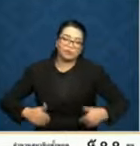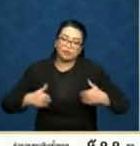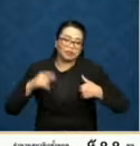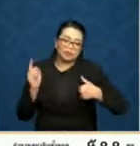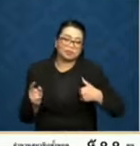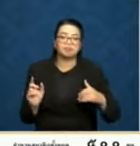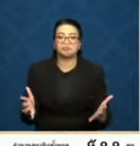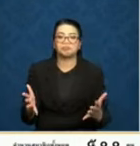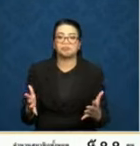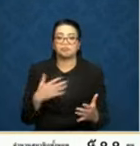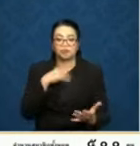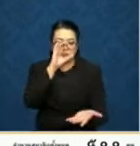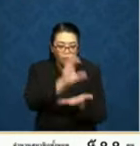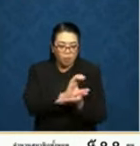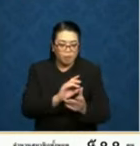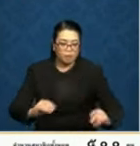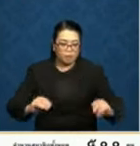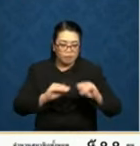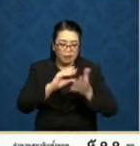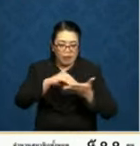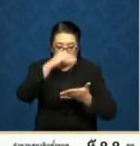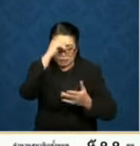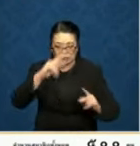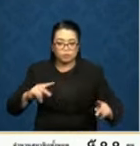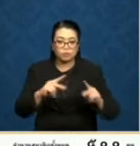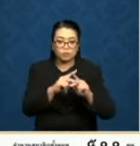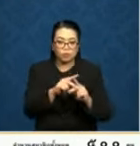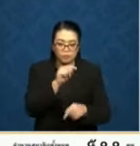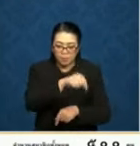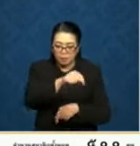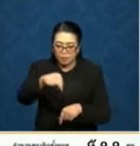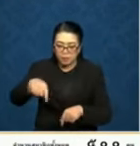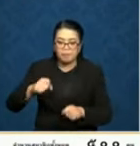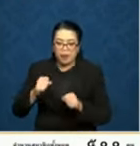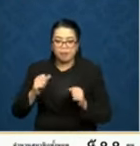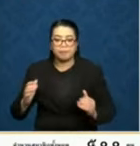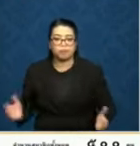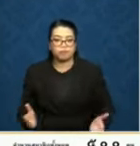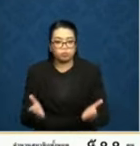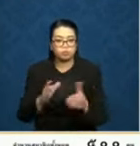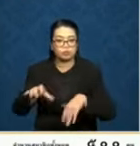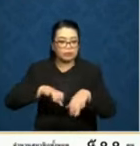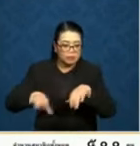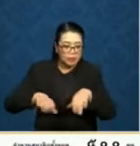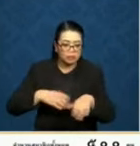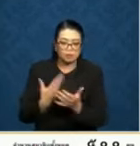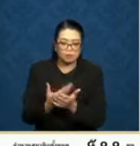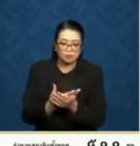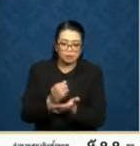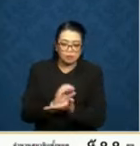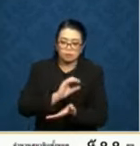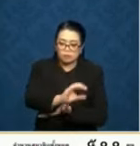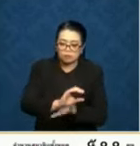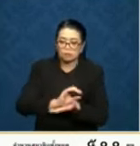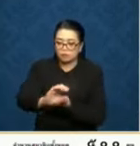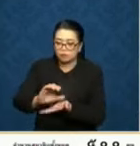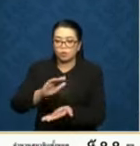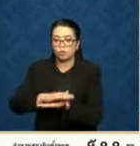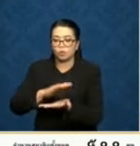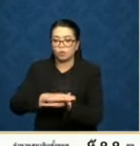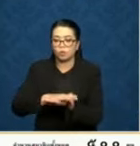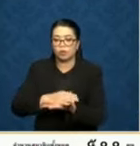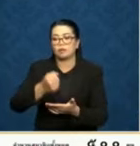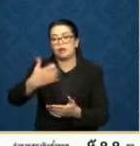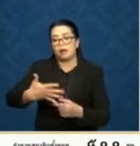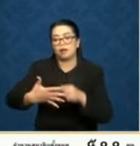มาณของกสวงศึษาครับเป็คามพยายามของรฐบาทุกชุดr ș.ที่พยายามจะจัสัน แลงเดินอุดฝุน ให้กับโงเรีนทง